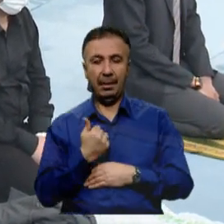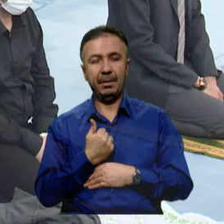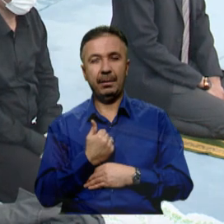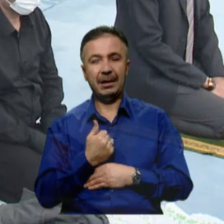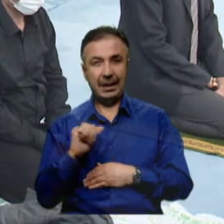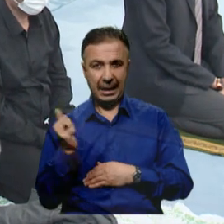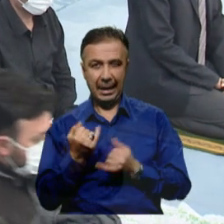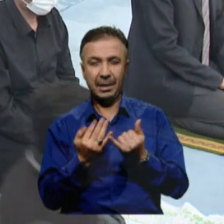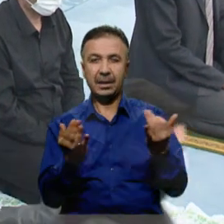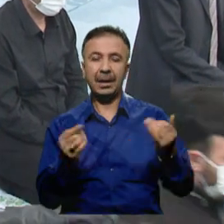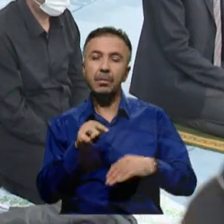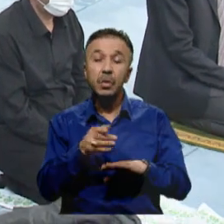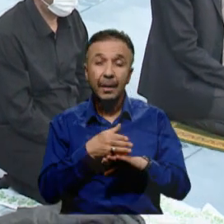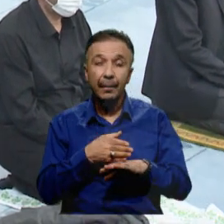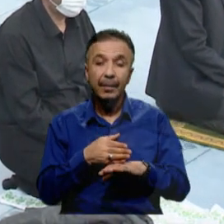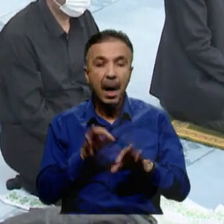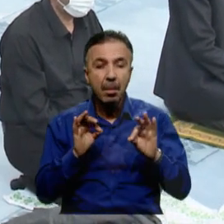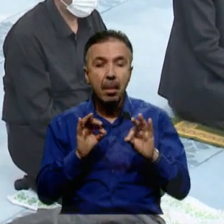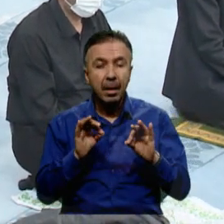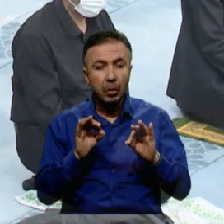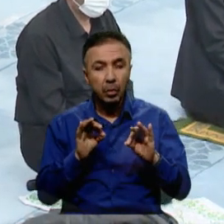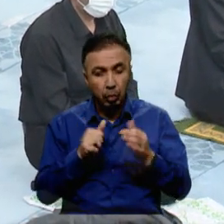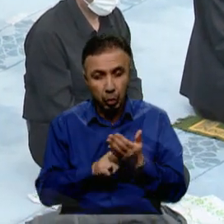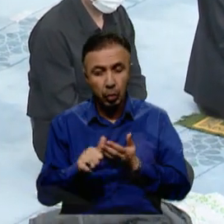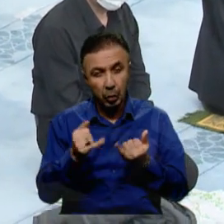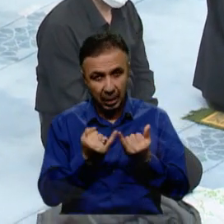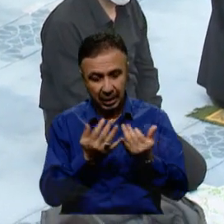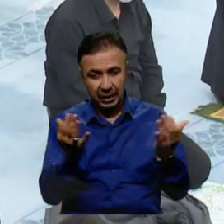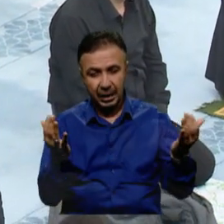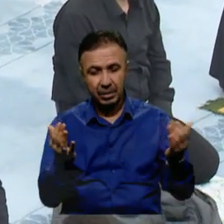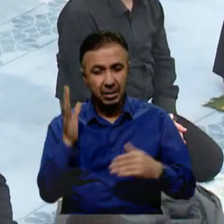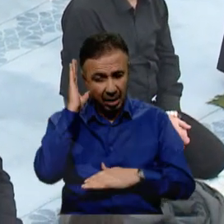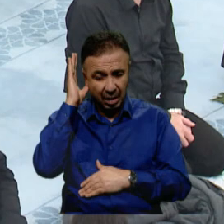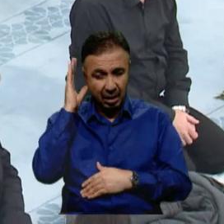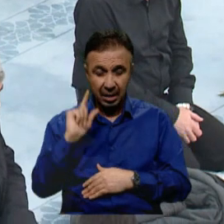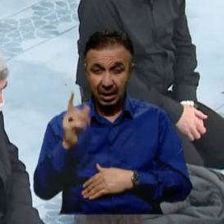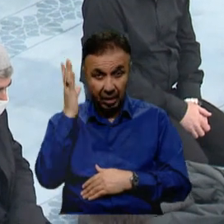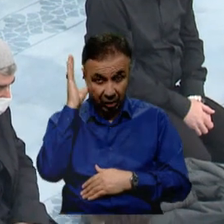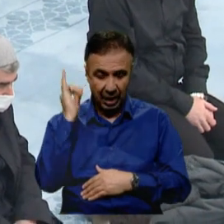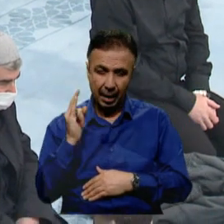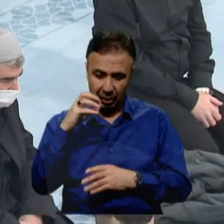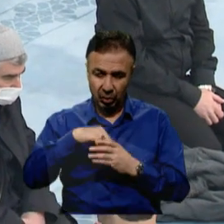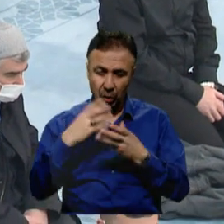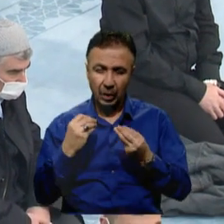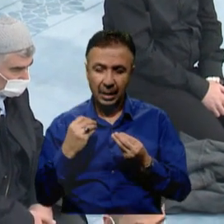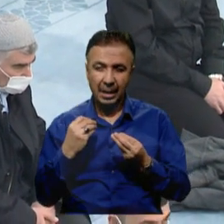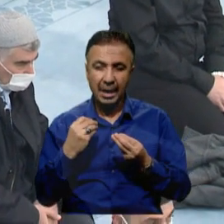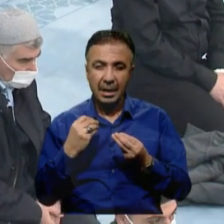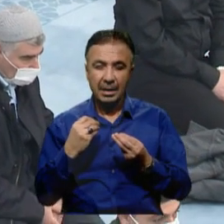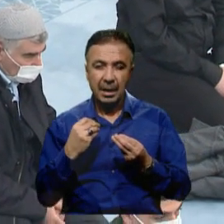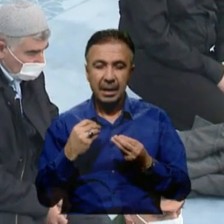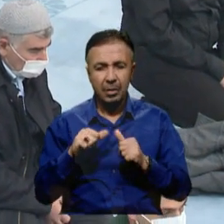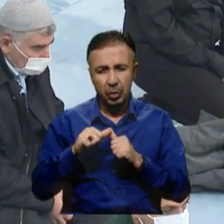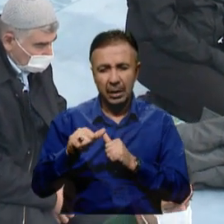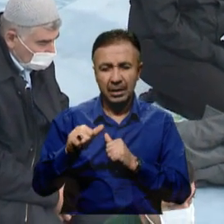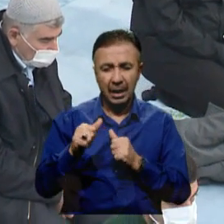kardeşlerim, onun için her kardeşimiz gerek camide olan gerek uzaktan yayınlarla bu şu